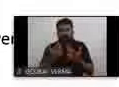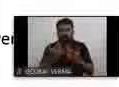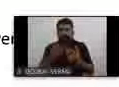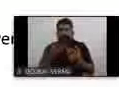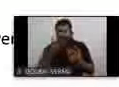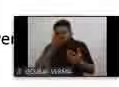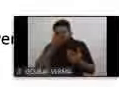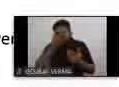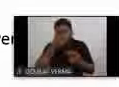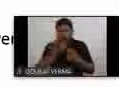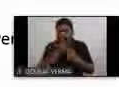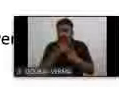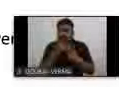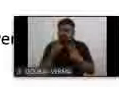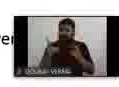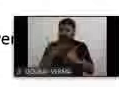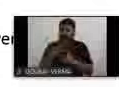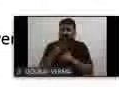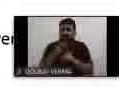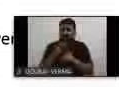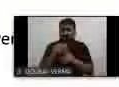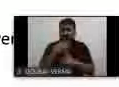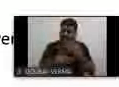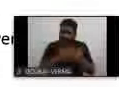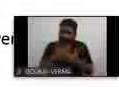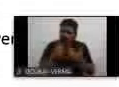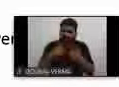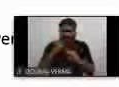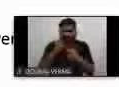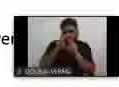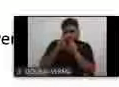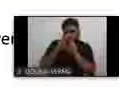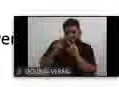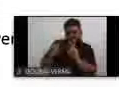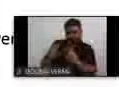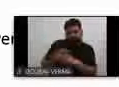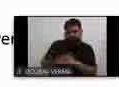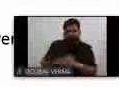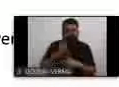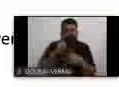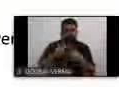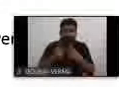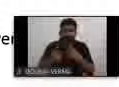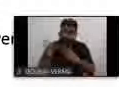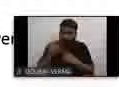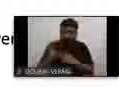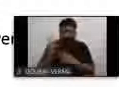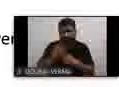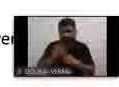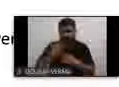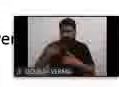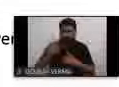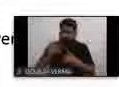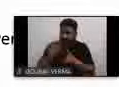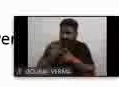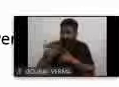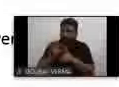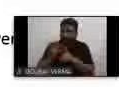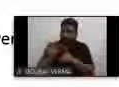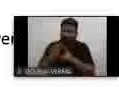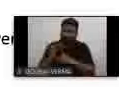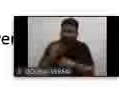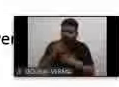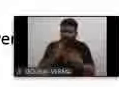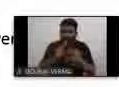ये सब बिहेवियर्स कर रहे हैं, ये सब आपको देखना पड़ेगा. रेपिटेशन, हर बार बार रिपीट करो सेम टॉय से,